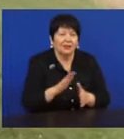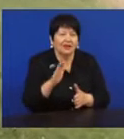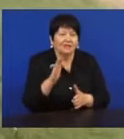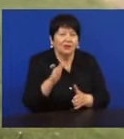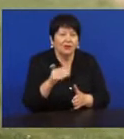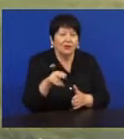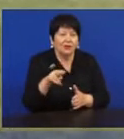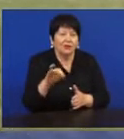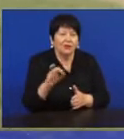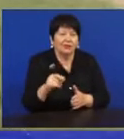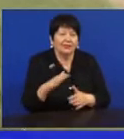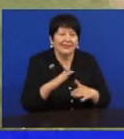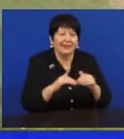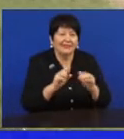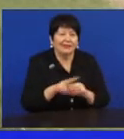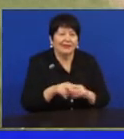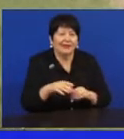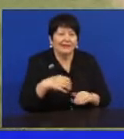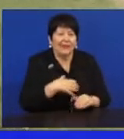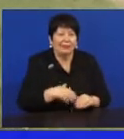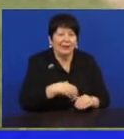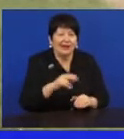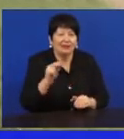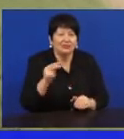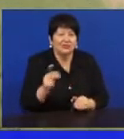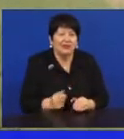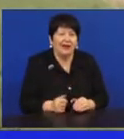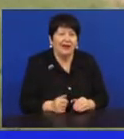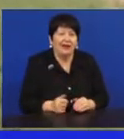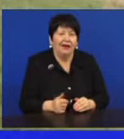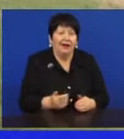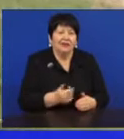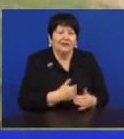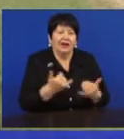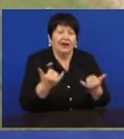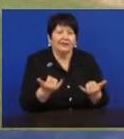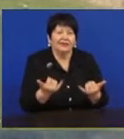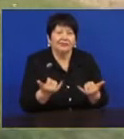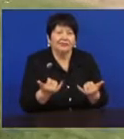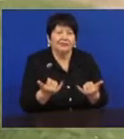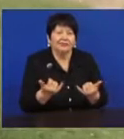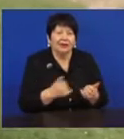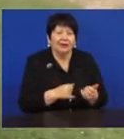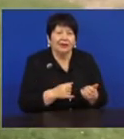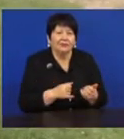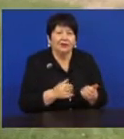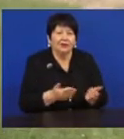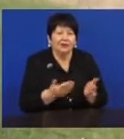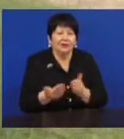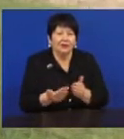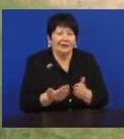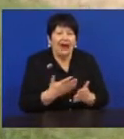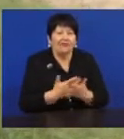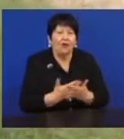numesc Veronica Hrițcu, sunt specialist la Primăria Cimișlia și astăzi m-am oferit drept